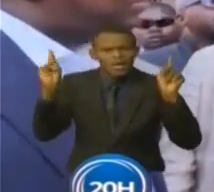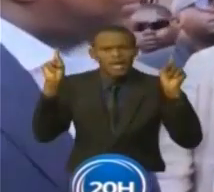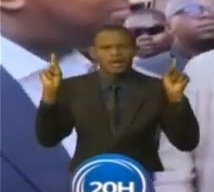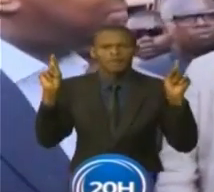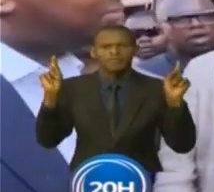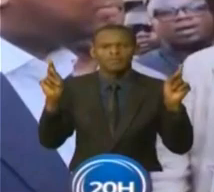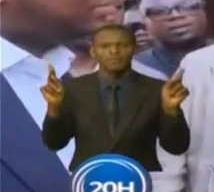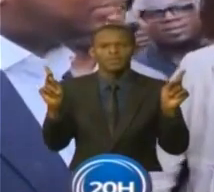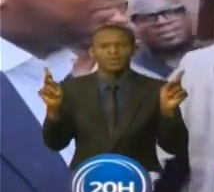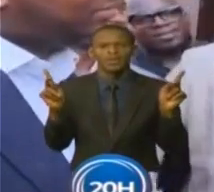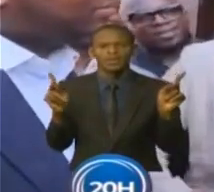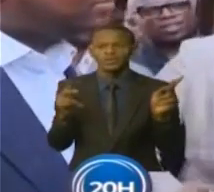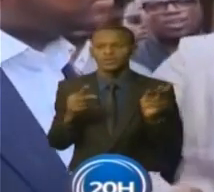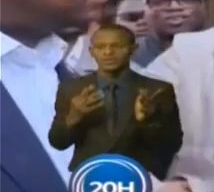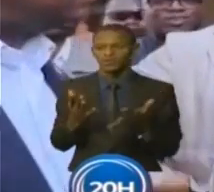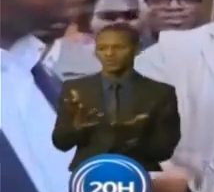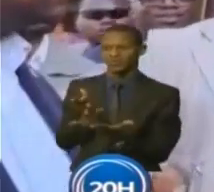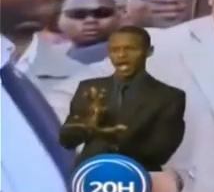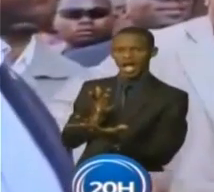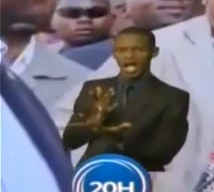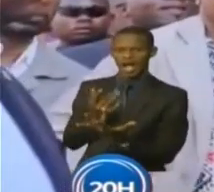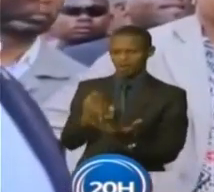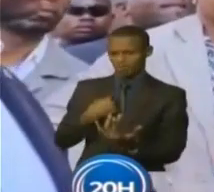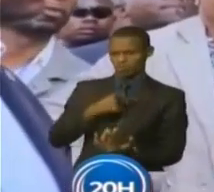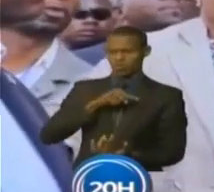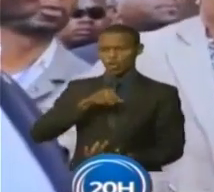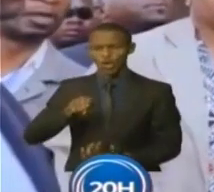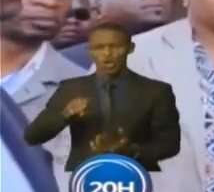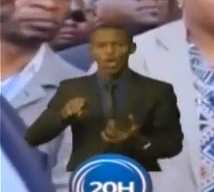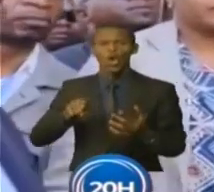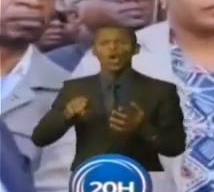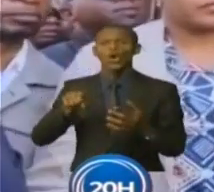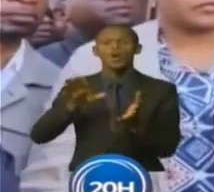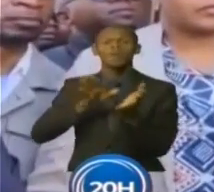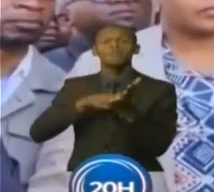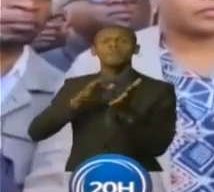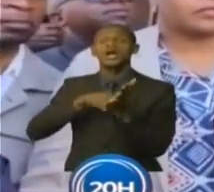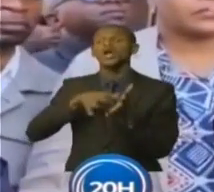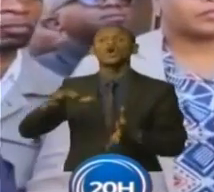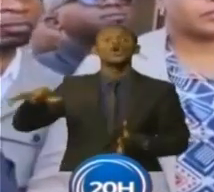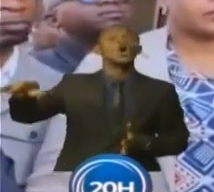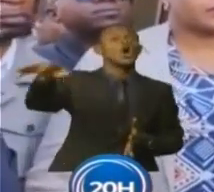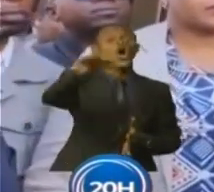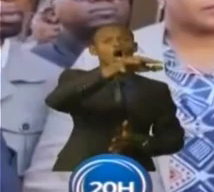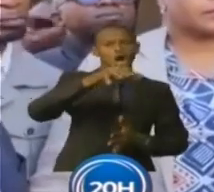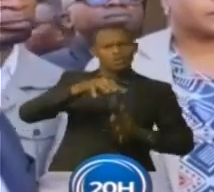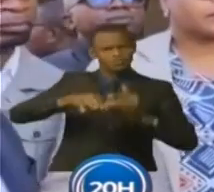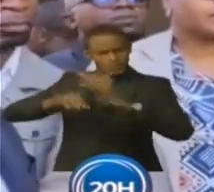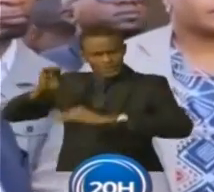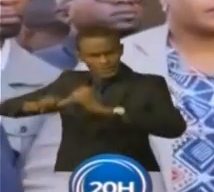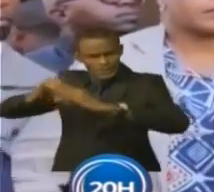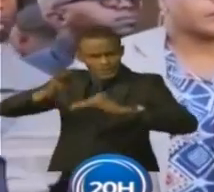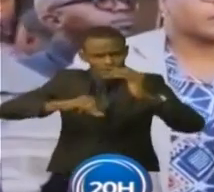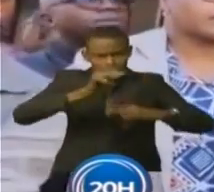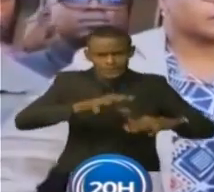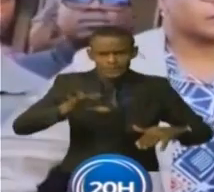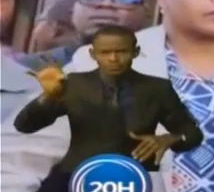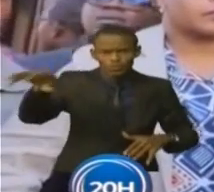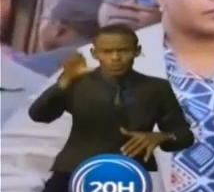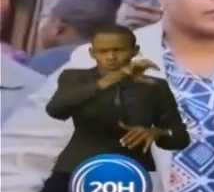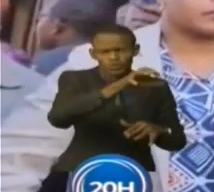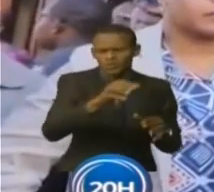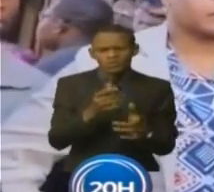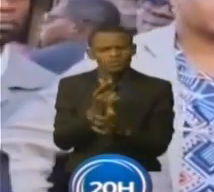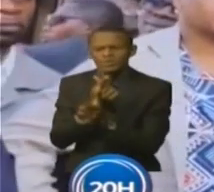Non. Les enfants rentrent, quand moi je fais mon itinérance, je passerai évidemment dans cette école-là. Mais il faut les laisser rentrer, c'est